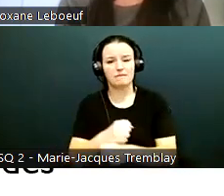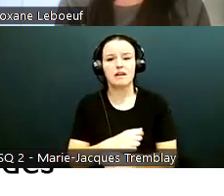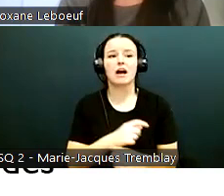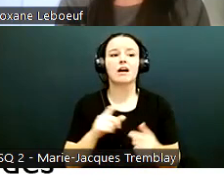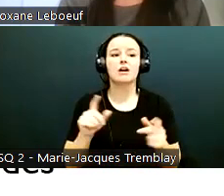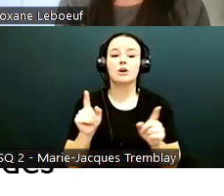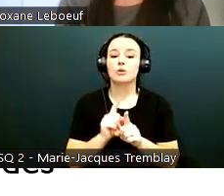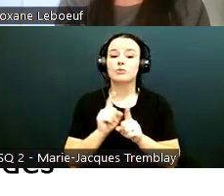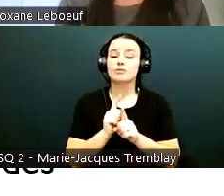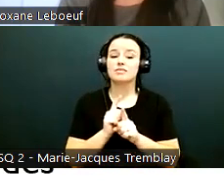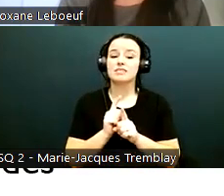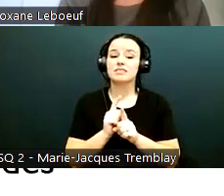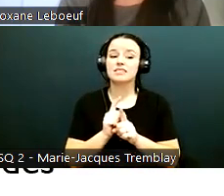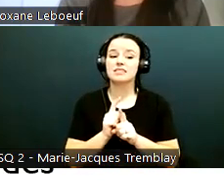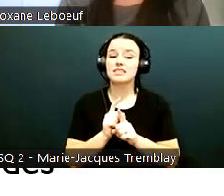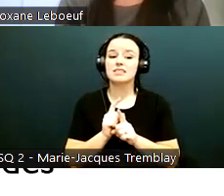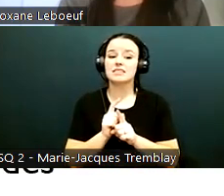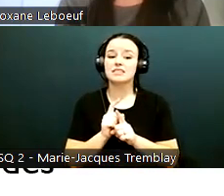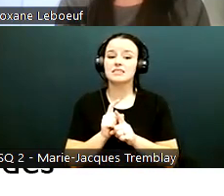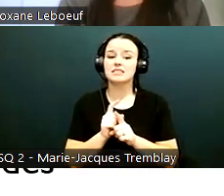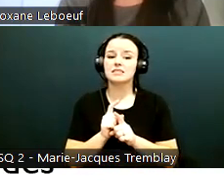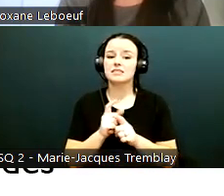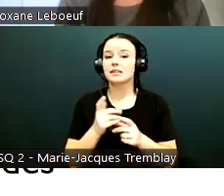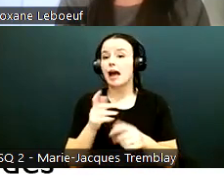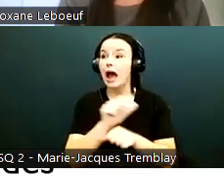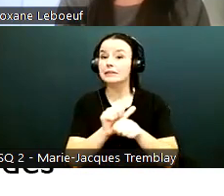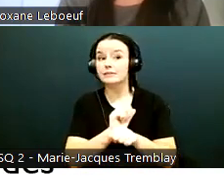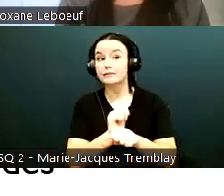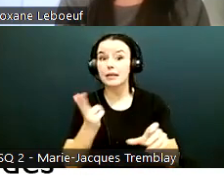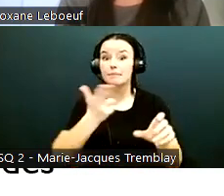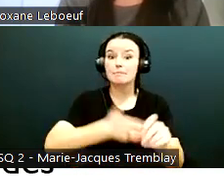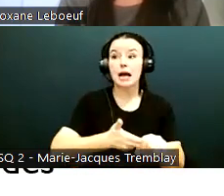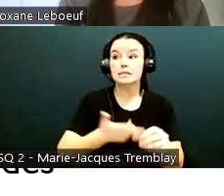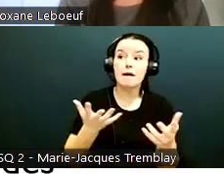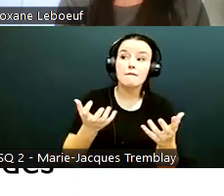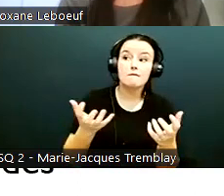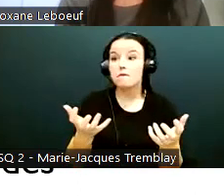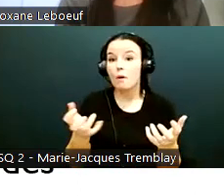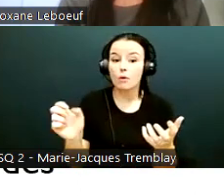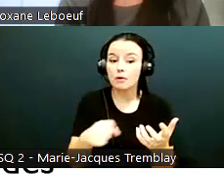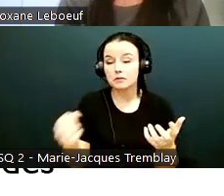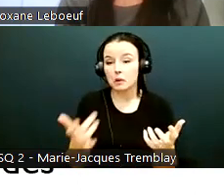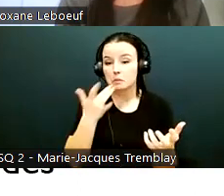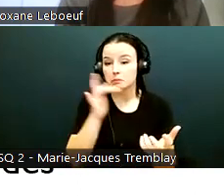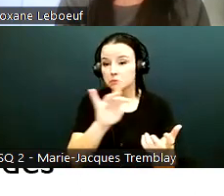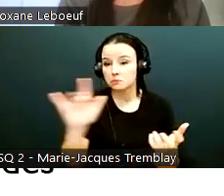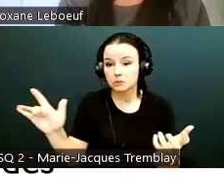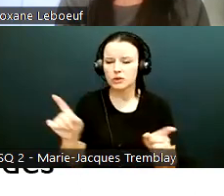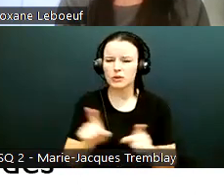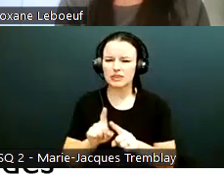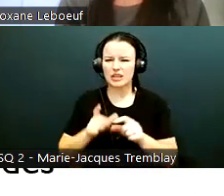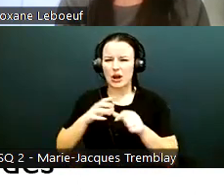participation aussi qui se voulait volontaire aux activités, bien, les résidents qui peuvent être